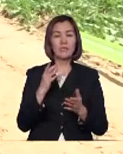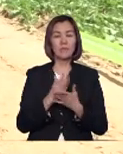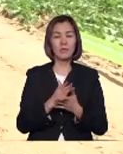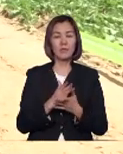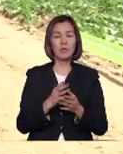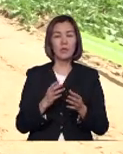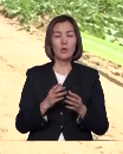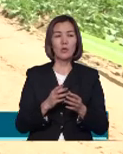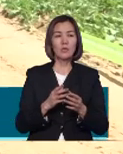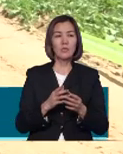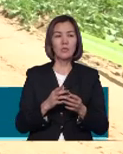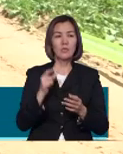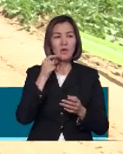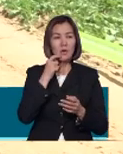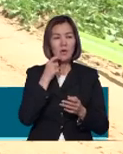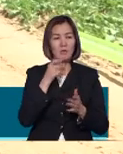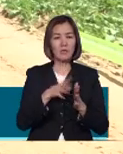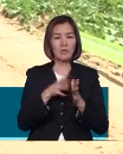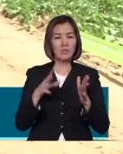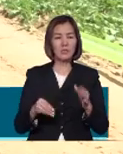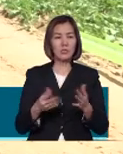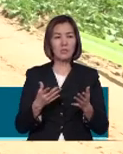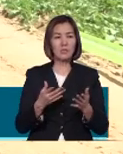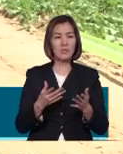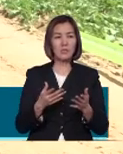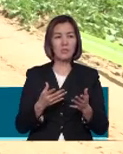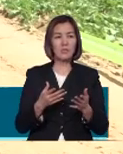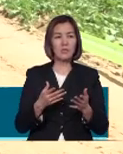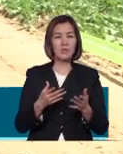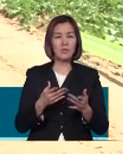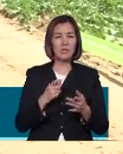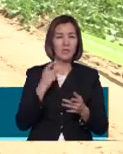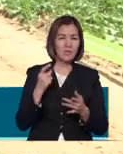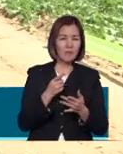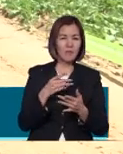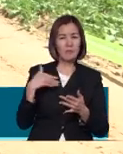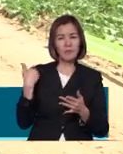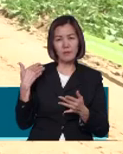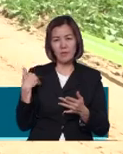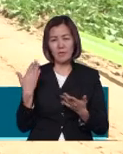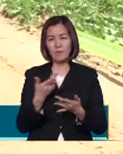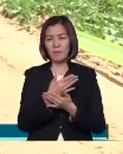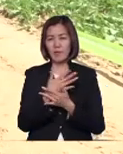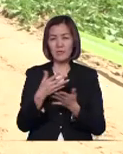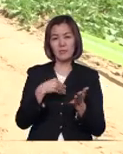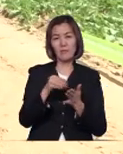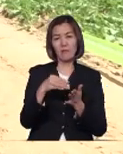болды. Осы қант қылшасына бүкіл препаратын аламыз. Жаңағы гербицид, пестицид,